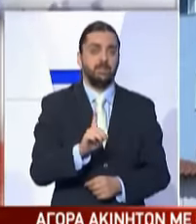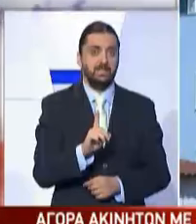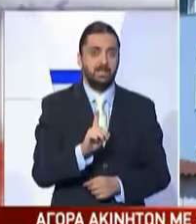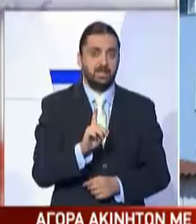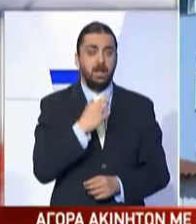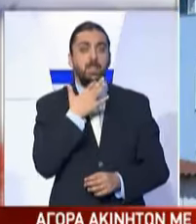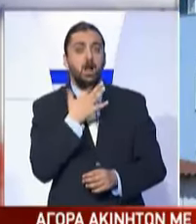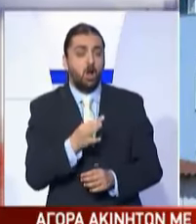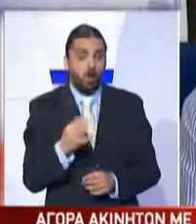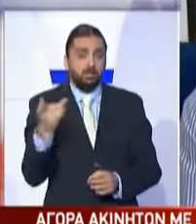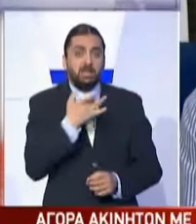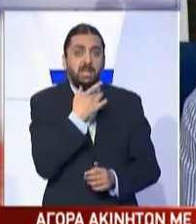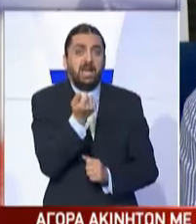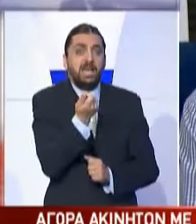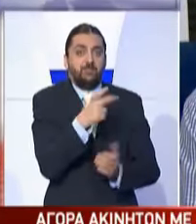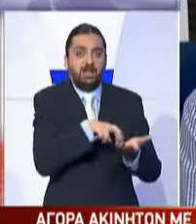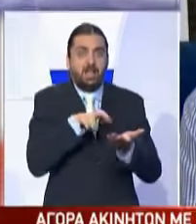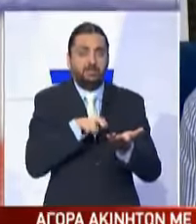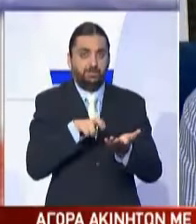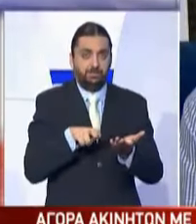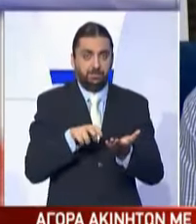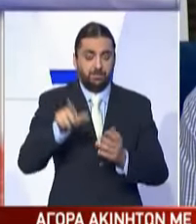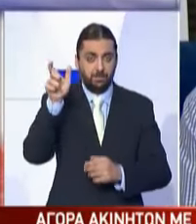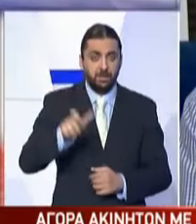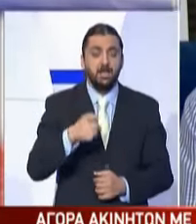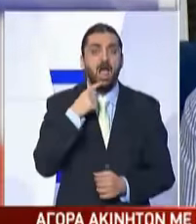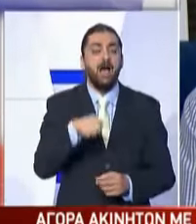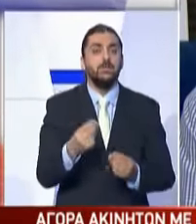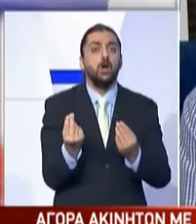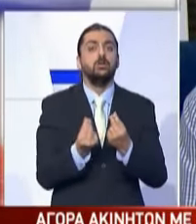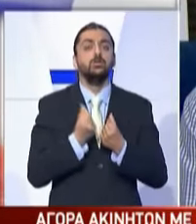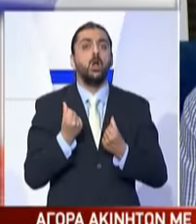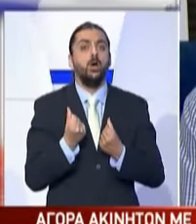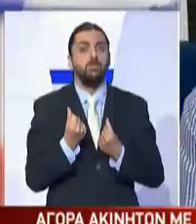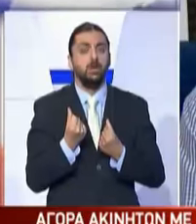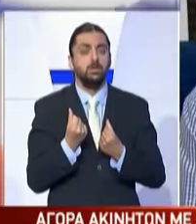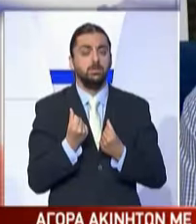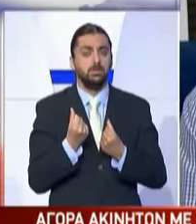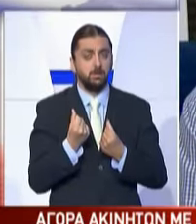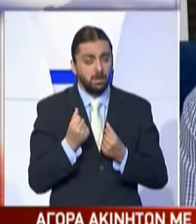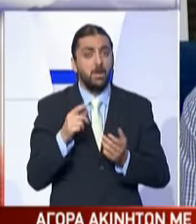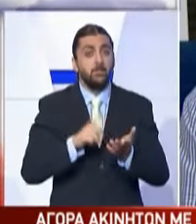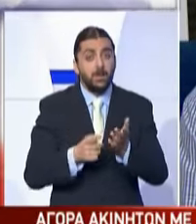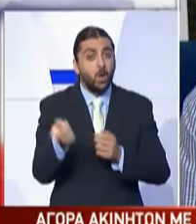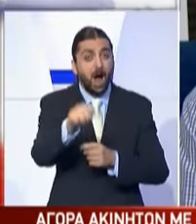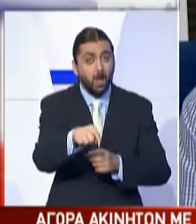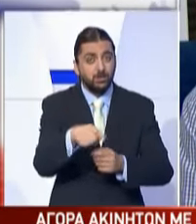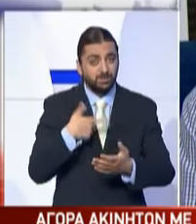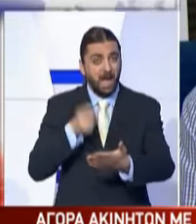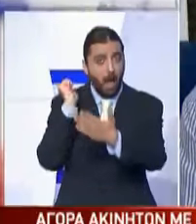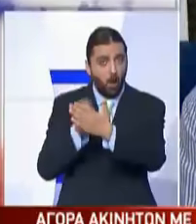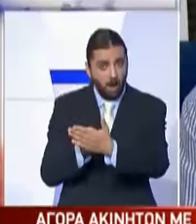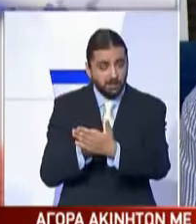που χρειάζεται η επιχείρησή του. Είναι μια πρακτική που σημαίνει ότι θα πρέπει να έχει κιόλας οικονομική δυνατότητα για να το φτιάξει αυτό το